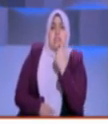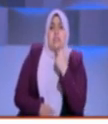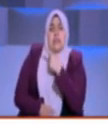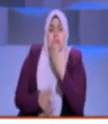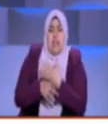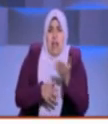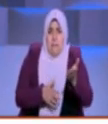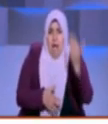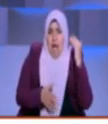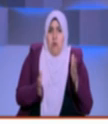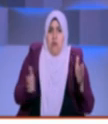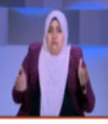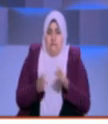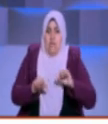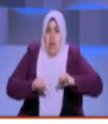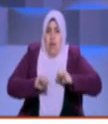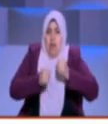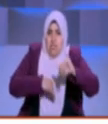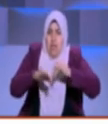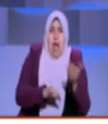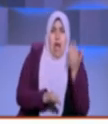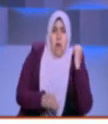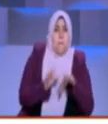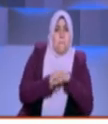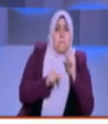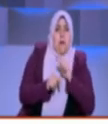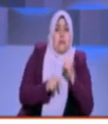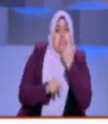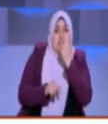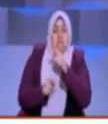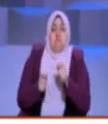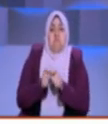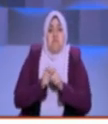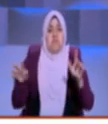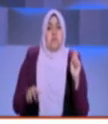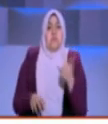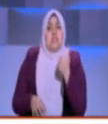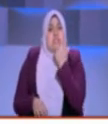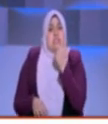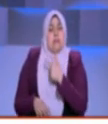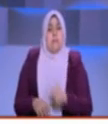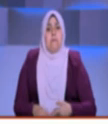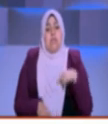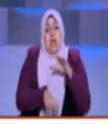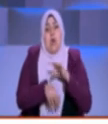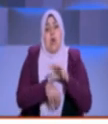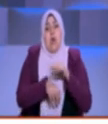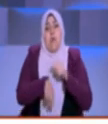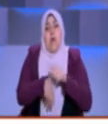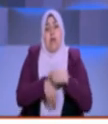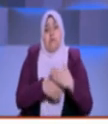شيماء لحكومة بيدرو سانشيز قد تبدو مفهومة، لكن الاعتراض على مد حالة الطوارئ حتى 26 من